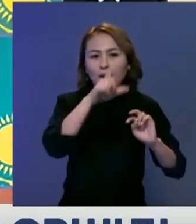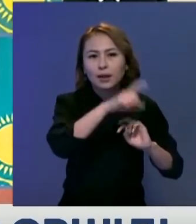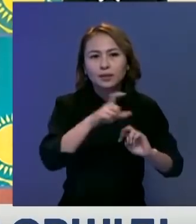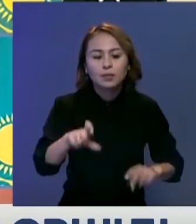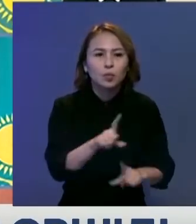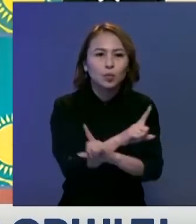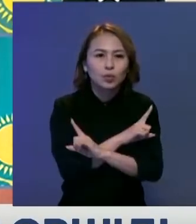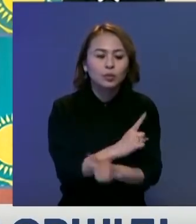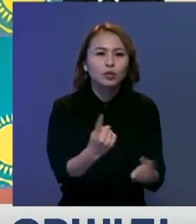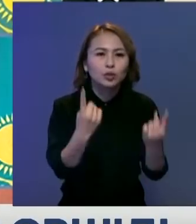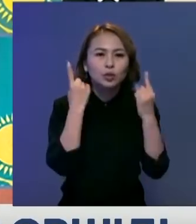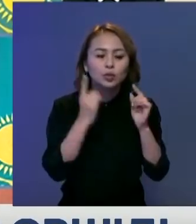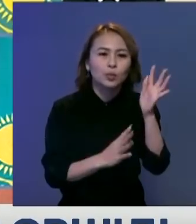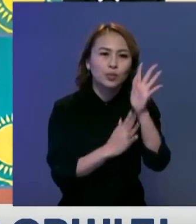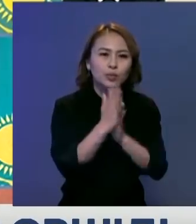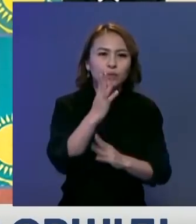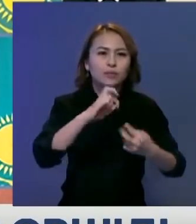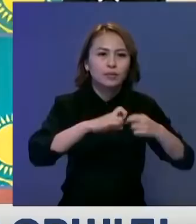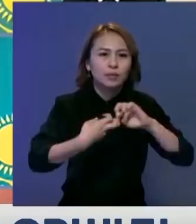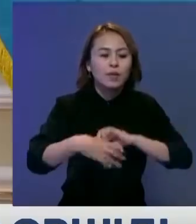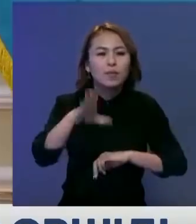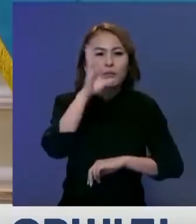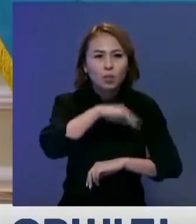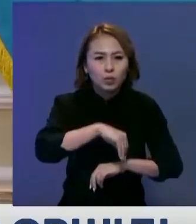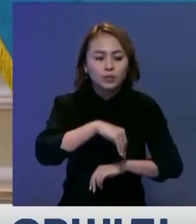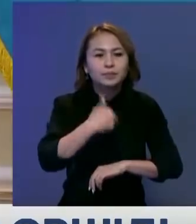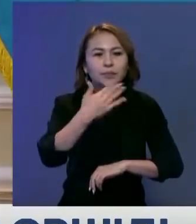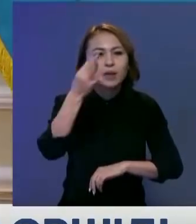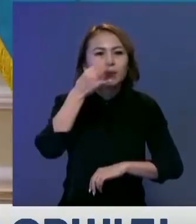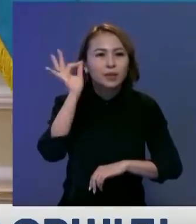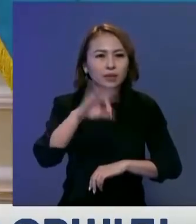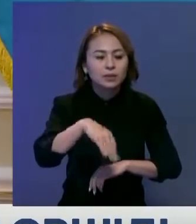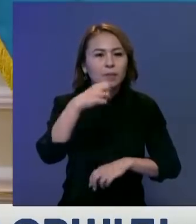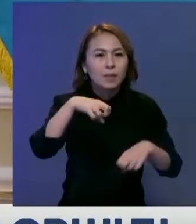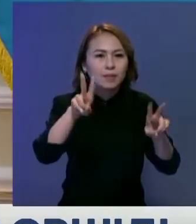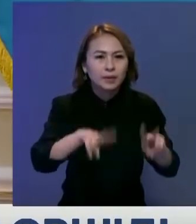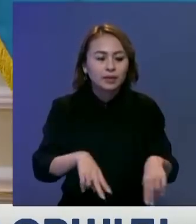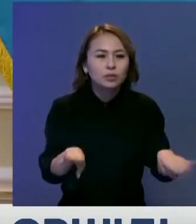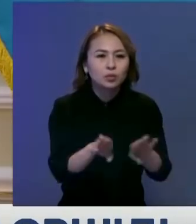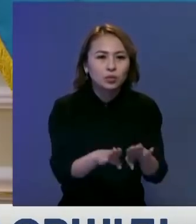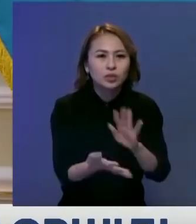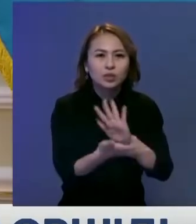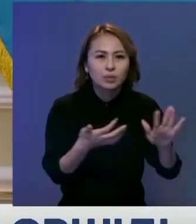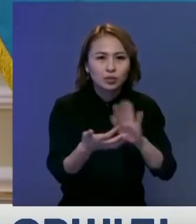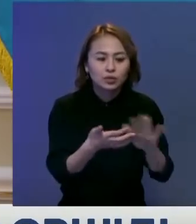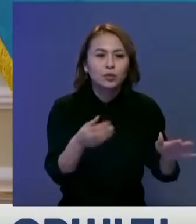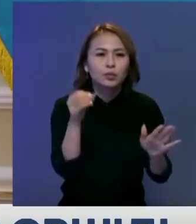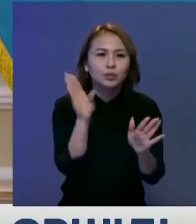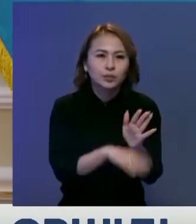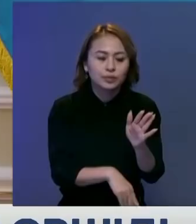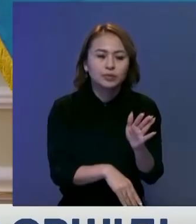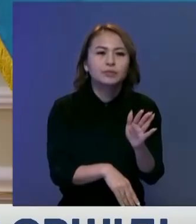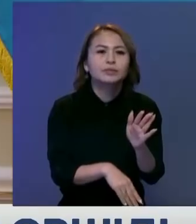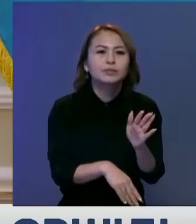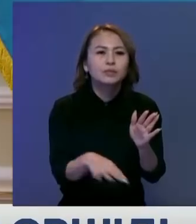өлімнің күрт өсігіне әкеп соқтыруы мүмкін. Білікті мамандардың тапшылығы да жағдайды ұшықтыру бодыр.